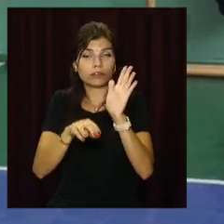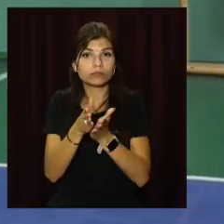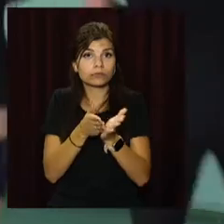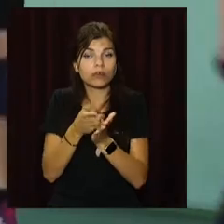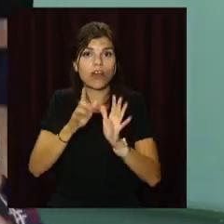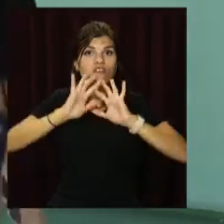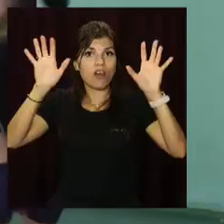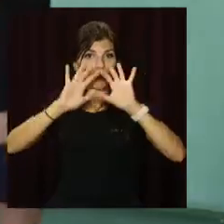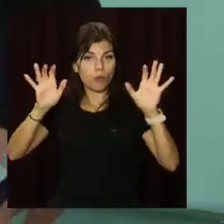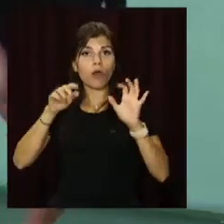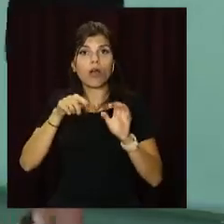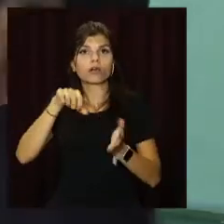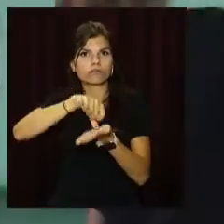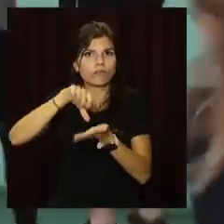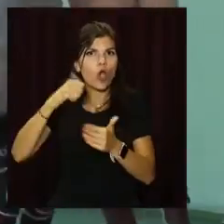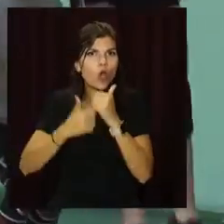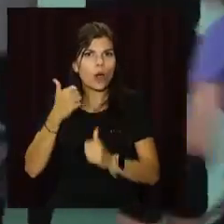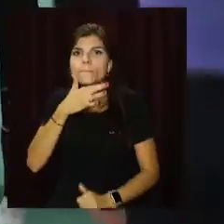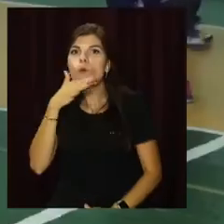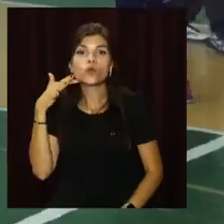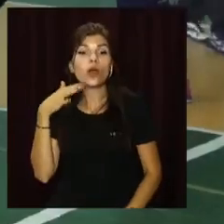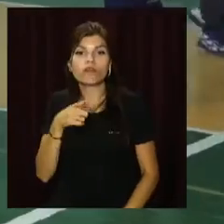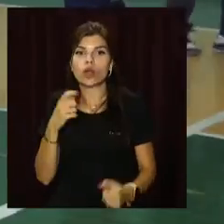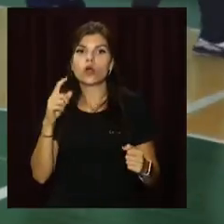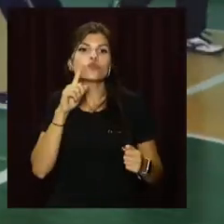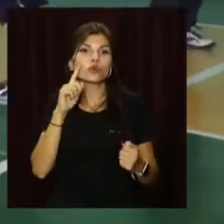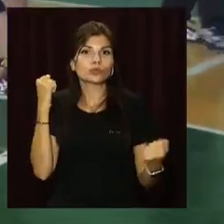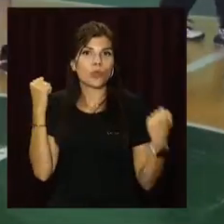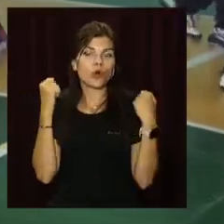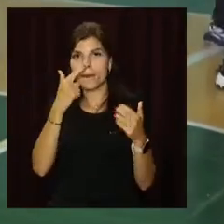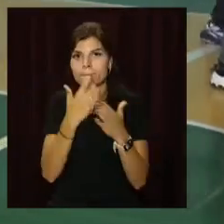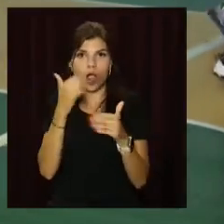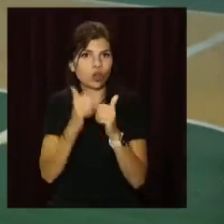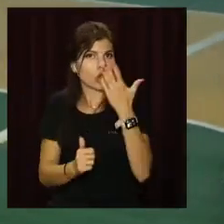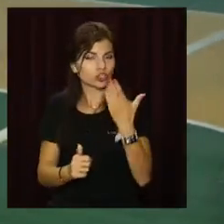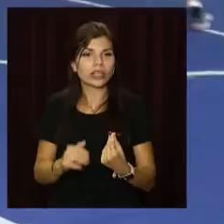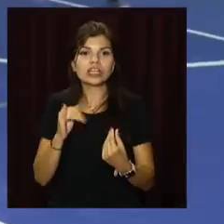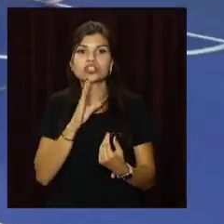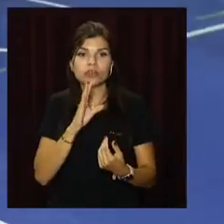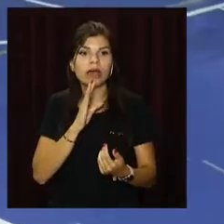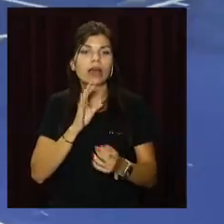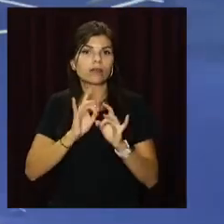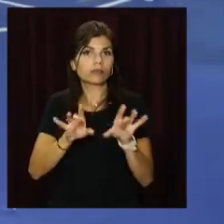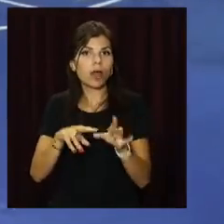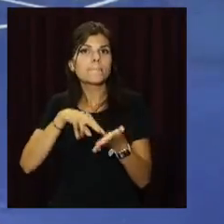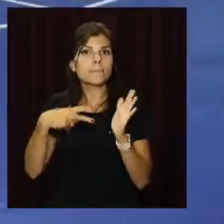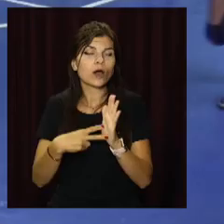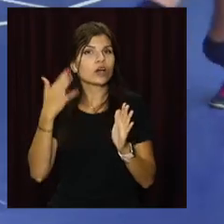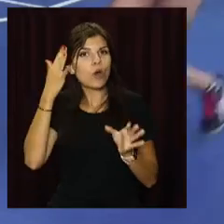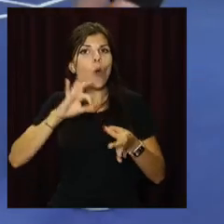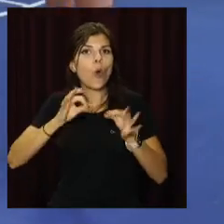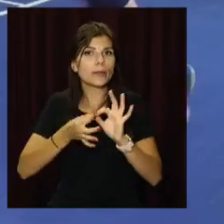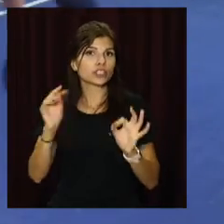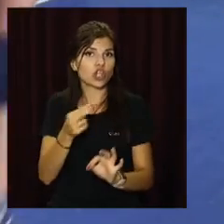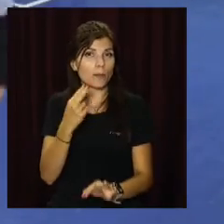– призерка не лише міських, а й регіональних змагань. Юна спортсменка тренується майже щодня, і дівчина ділиться, планує стати